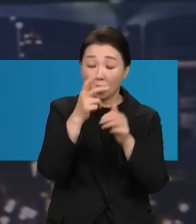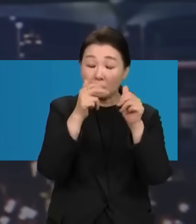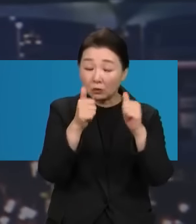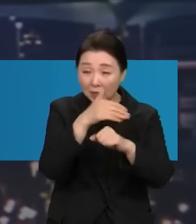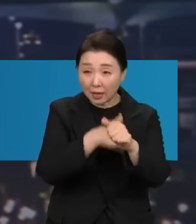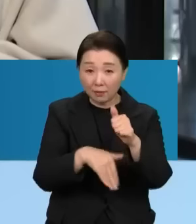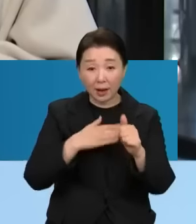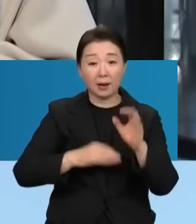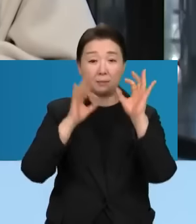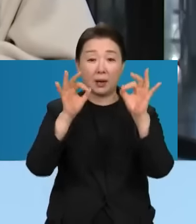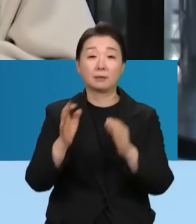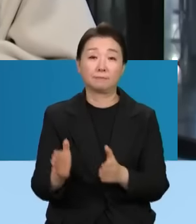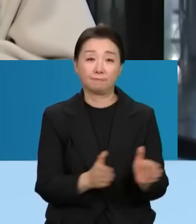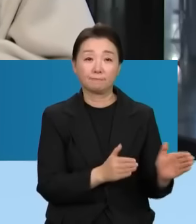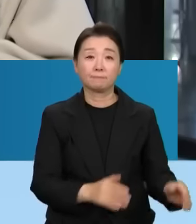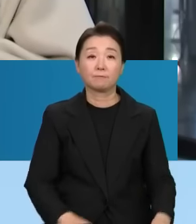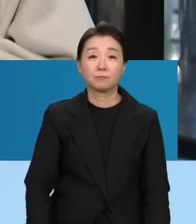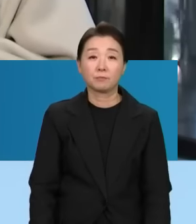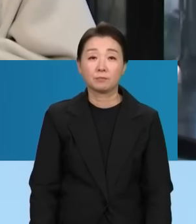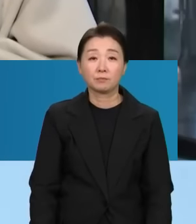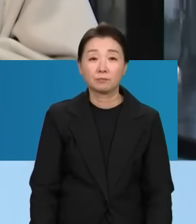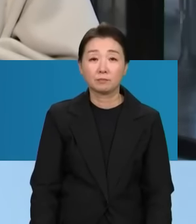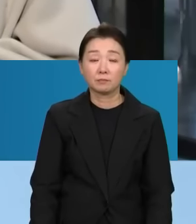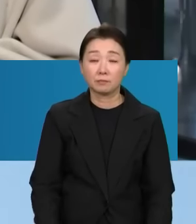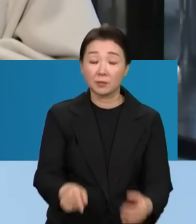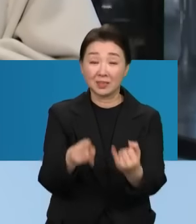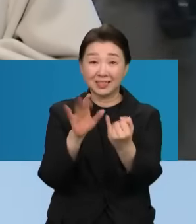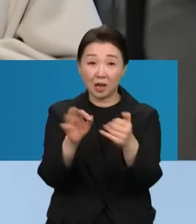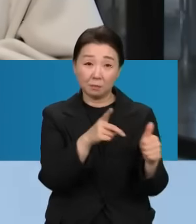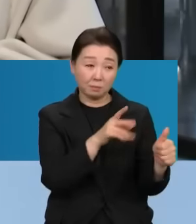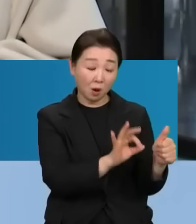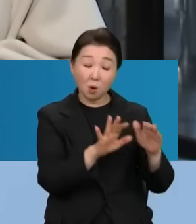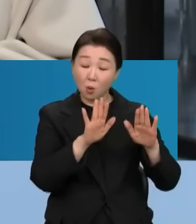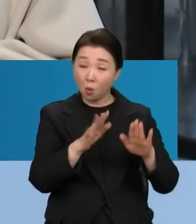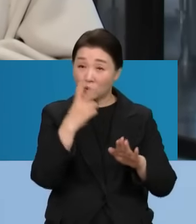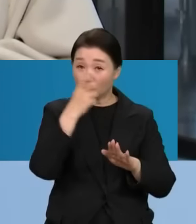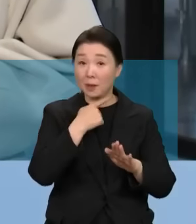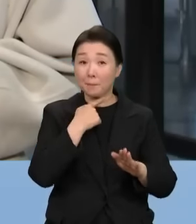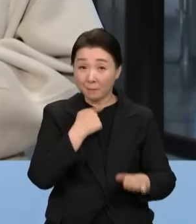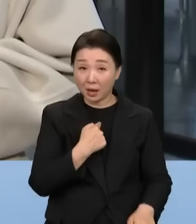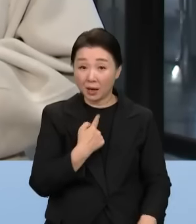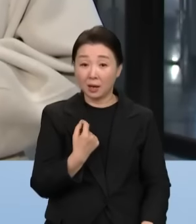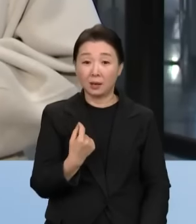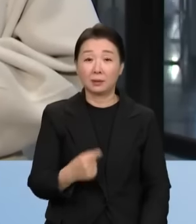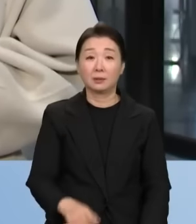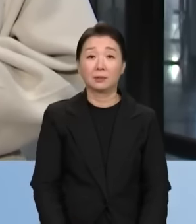알아보겠습니다. 자, 이자연 기자, 강혜경 씨와 명태균 씨 모두 오늘 조사를 받았다고요?